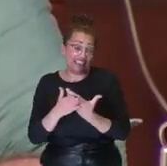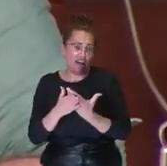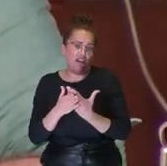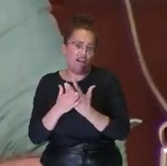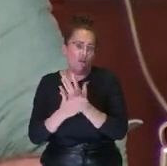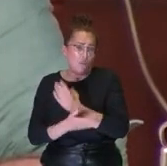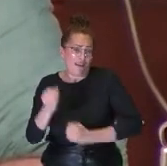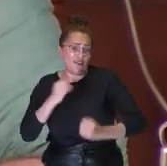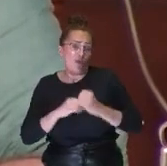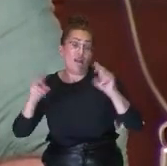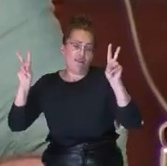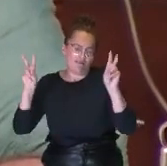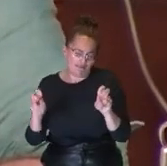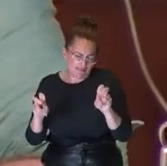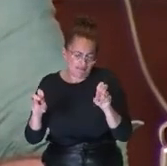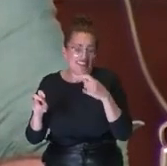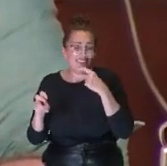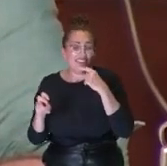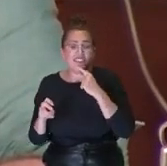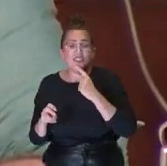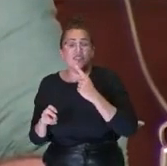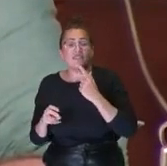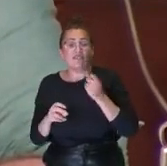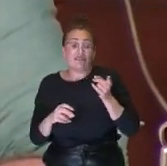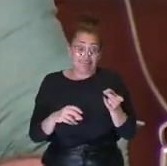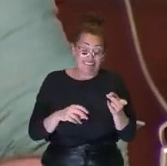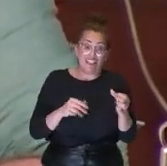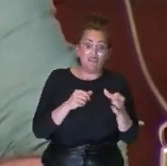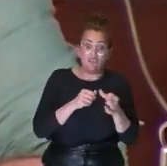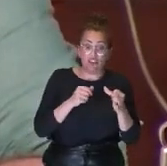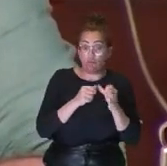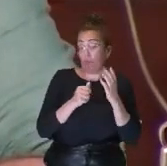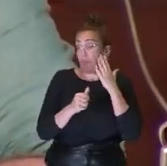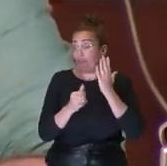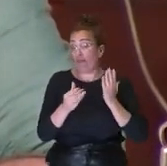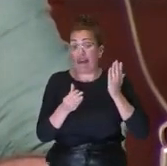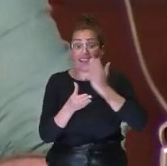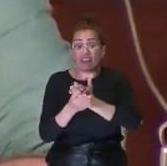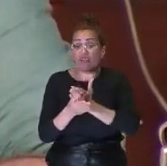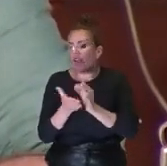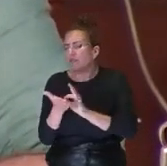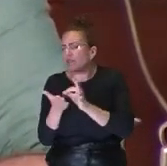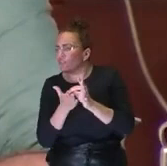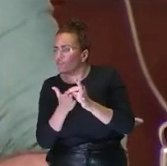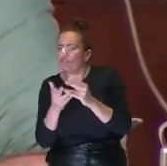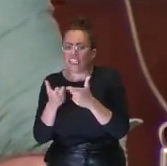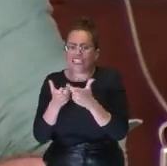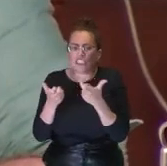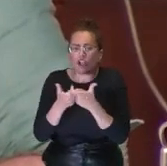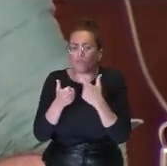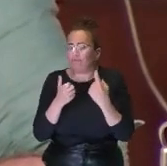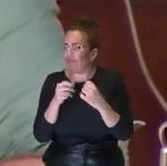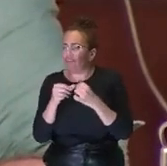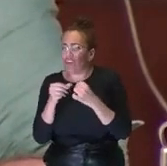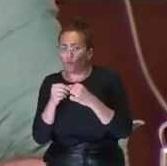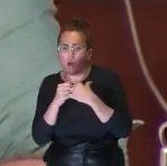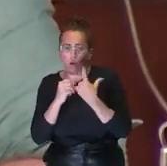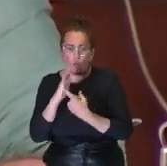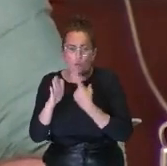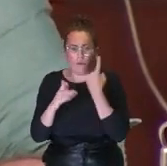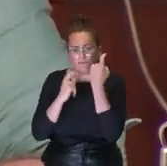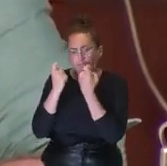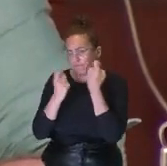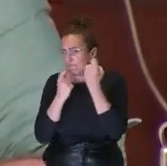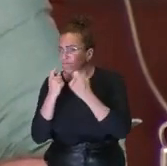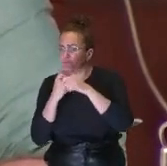lesquels l'établissement public foncier Nouvelle-Aquitaine va pouvoir aller agir dans une stratégie, la plupart du temps, de remembrement pour ensuite aller produire